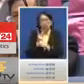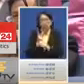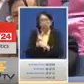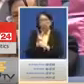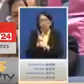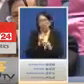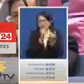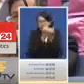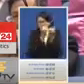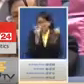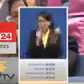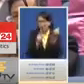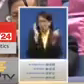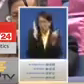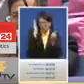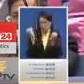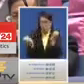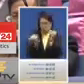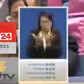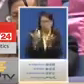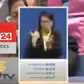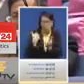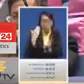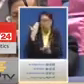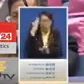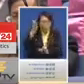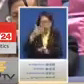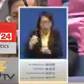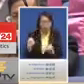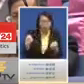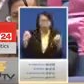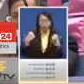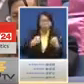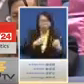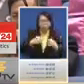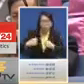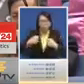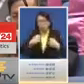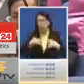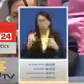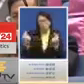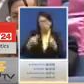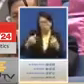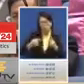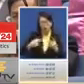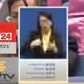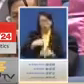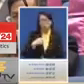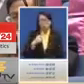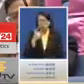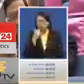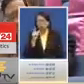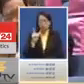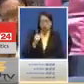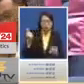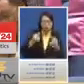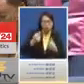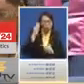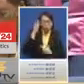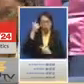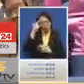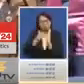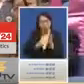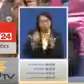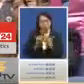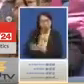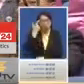อดอยู่นี่ระเบิดแน่สักพักเขาก็ต้องสู้กันอีกไม่สีเหลืองสีแดงต่อไปมันจะเป็นสีอะไรความเชื่อมั่นเสถียรภา